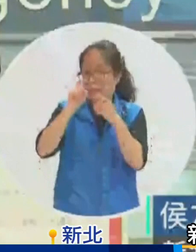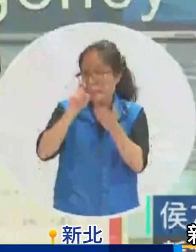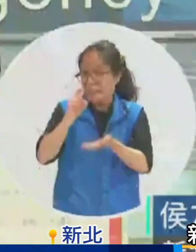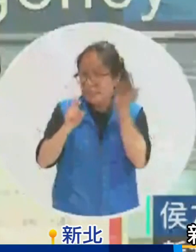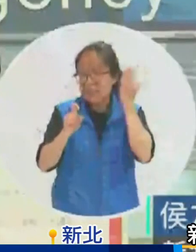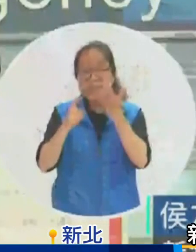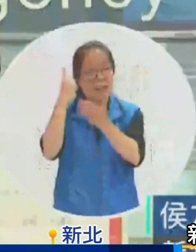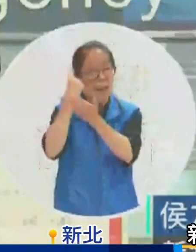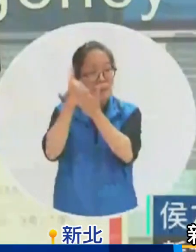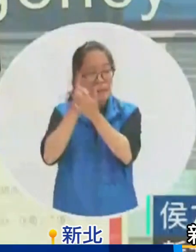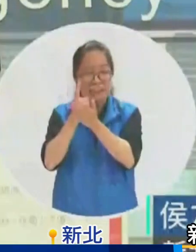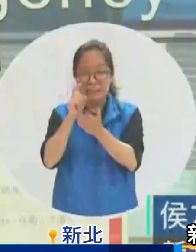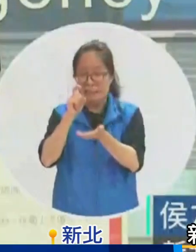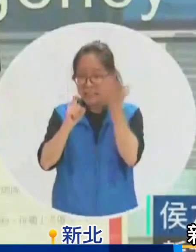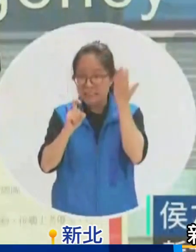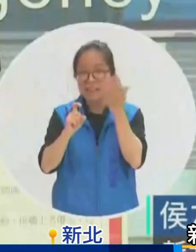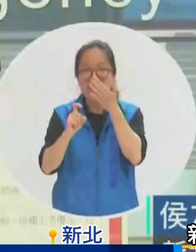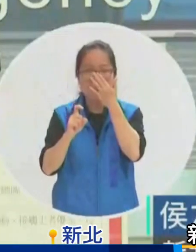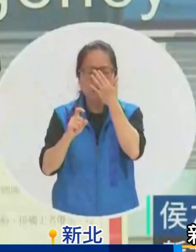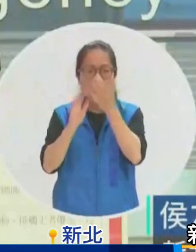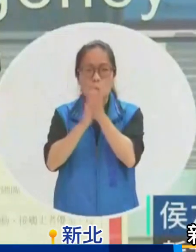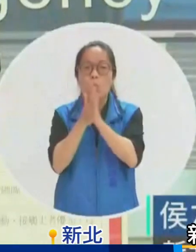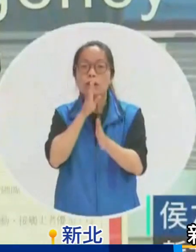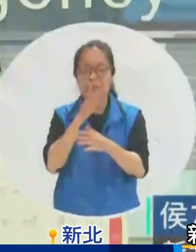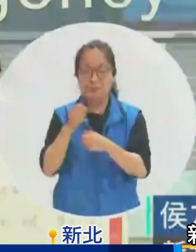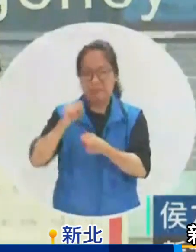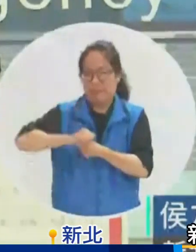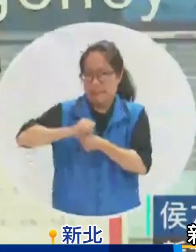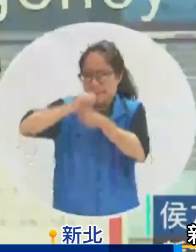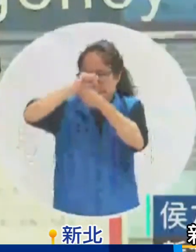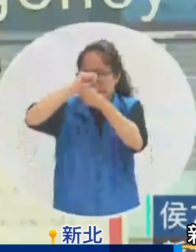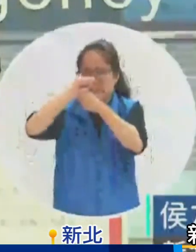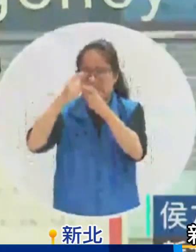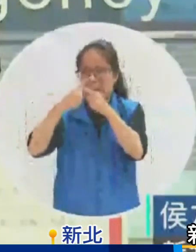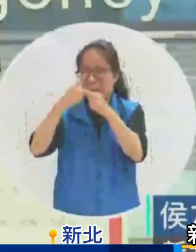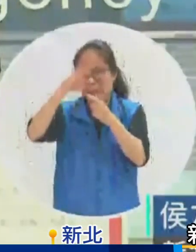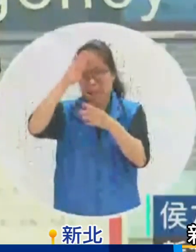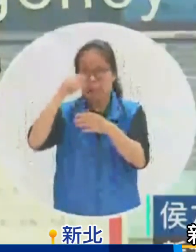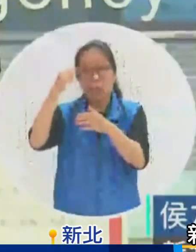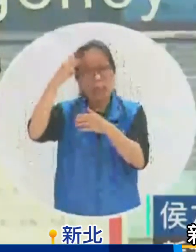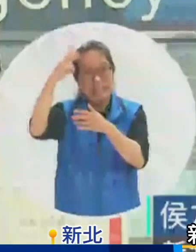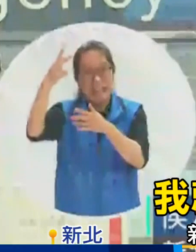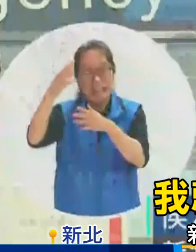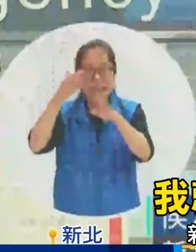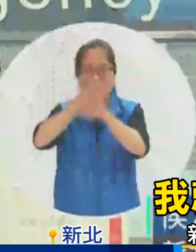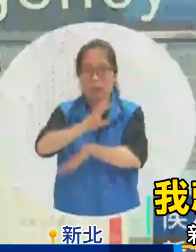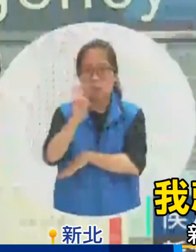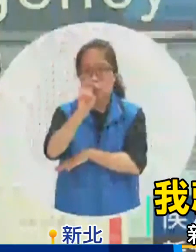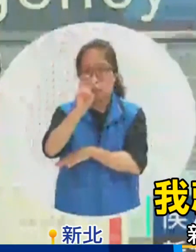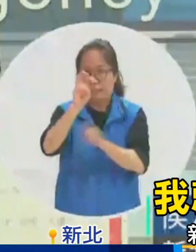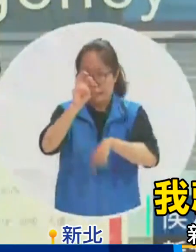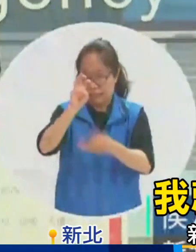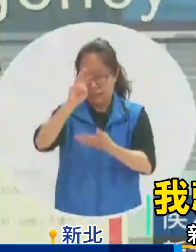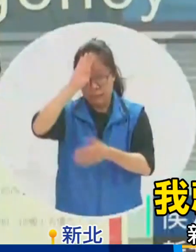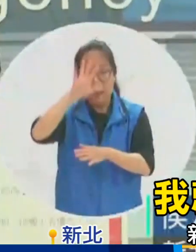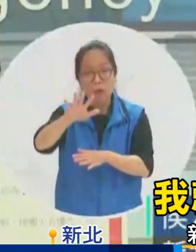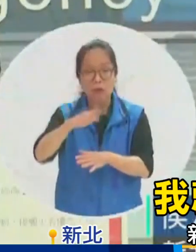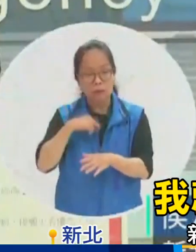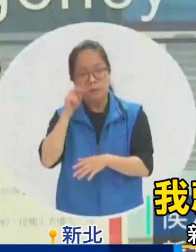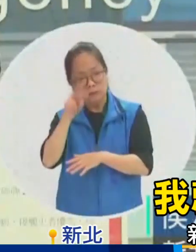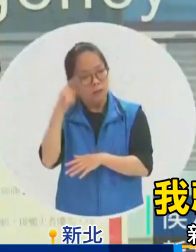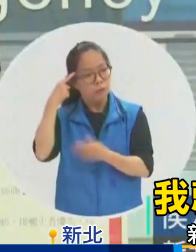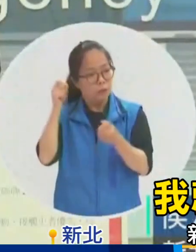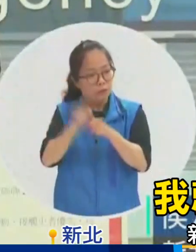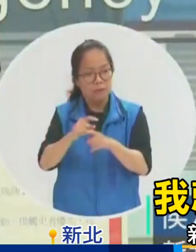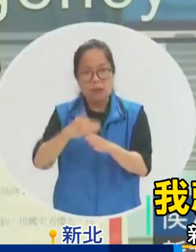每天有双位数，后续累积达到，比如说3天超过30个，我就把它视为我